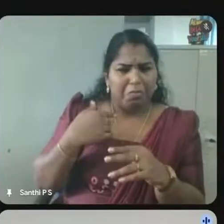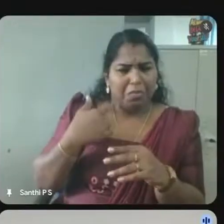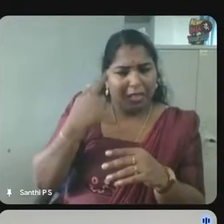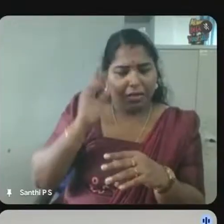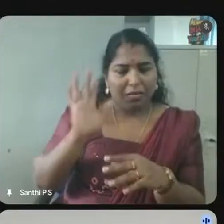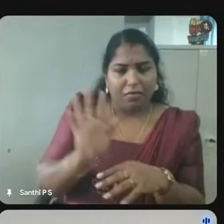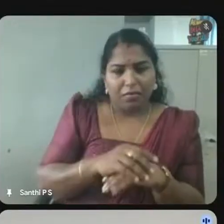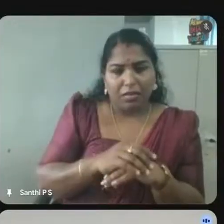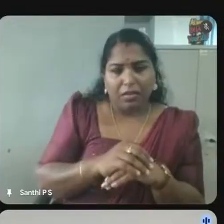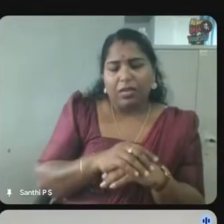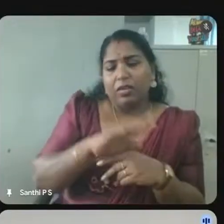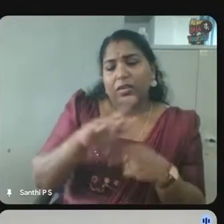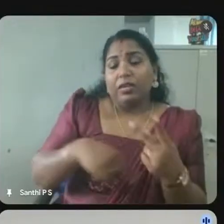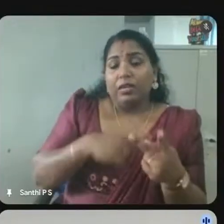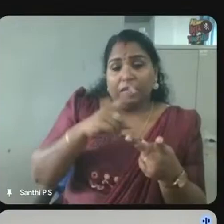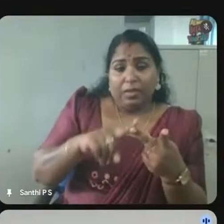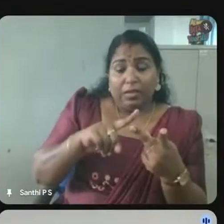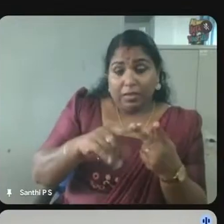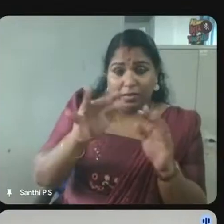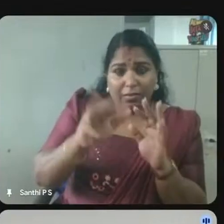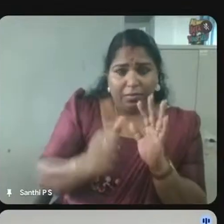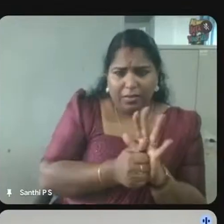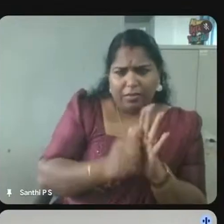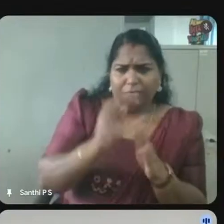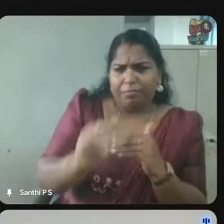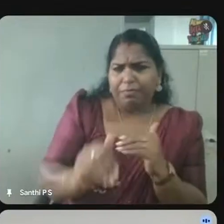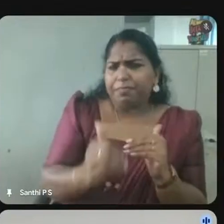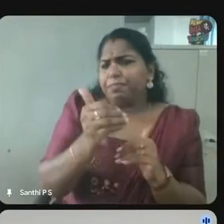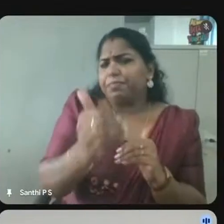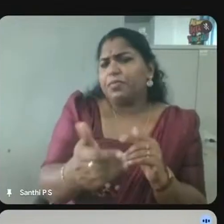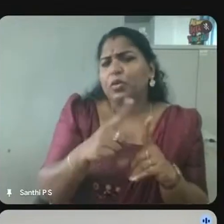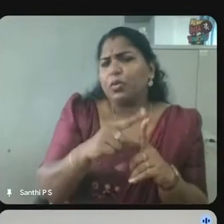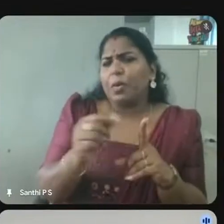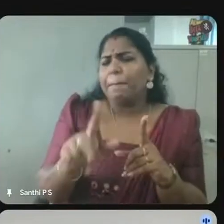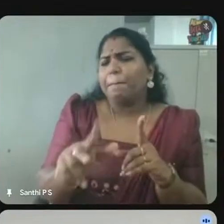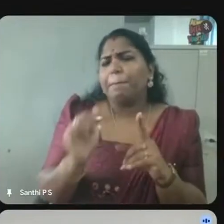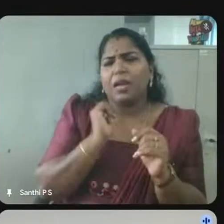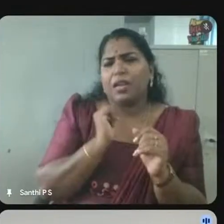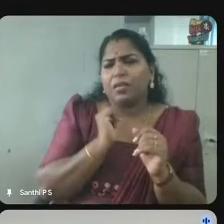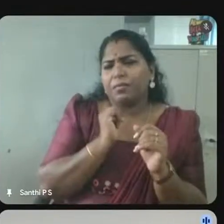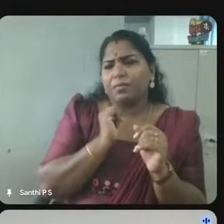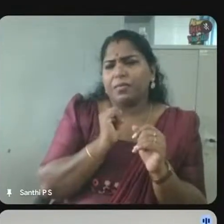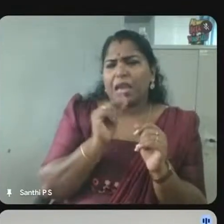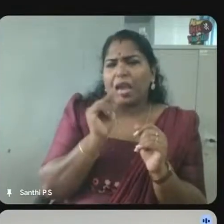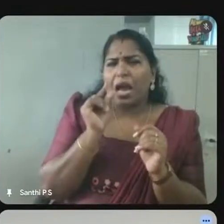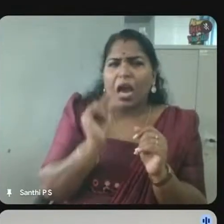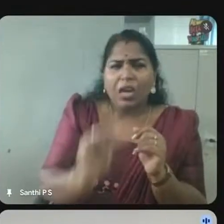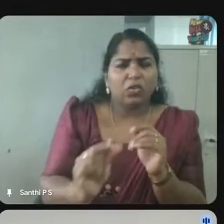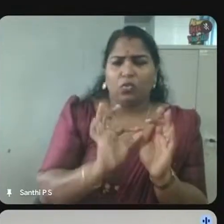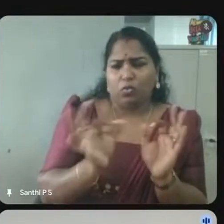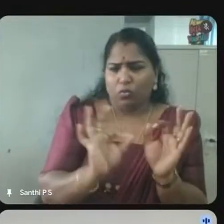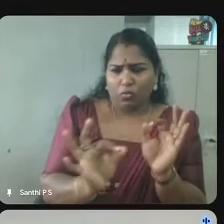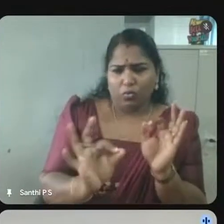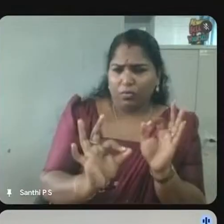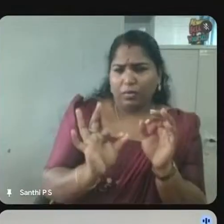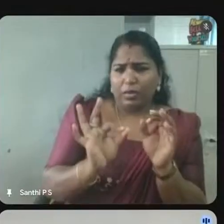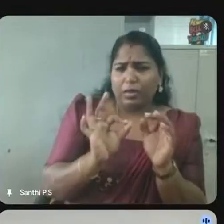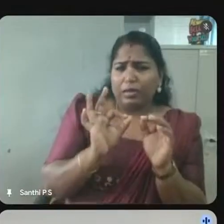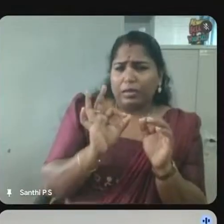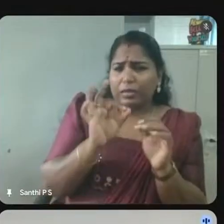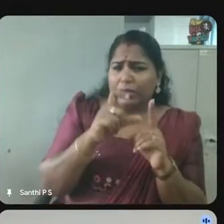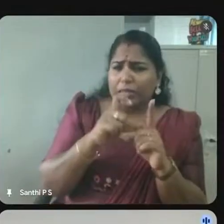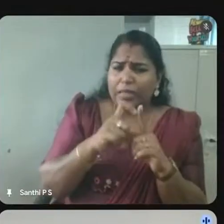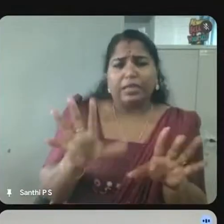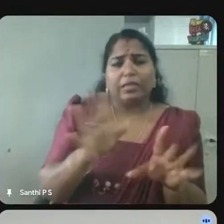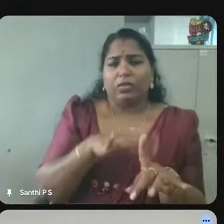ഉദ്ദേശിച്ചത്. 2, നമുക്കിപ്പോ 6 മാസം കഴിഞ്ഞ് ചെയ്താൽ മതി എന്ന് പറയുമ്പോൾ തന്നെ അത് അത്ര ഒരു എമർജൻസി ആയിട്ടോ അത്ര സിവിയർ ആയിട്ടോ ഒരു കണ്ടീഷൻ അല്ലെന്ന് വേണം